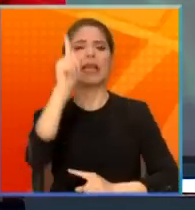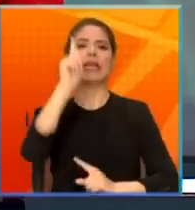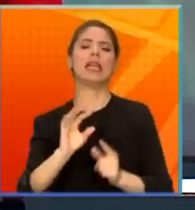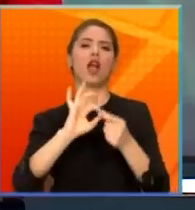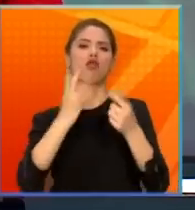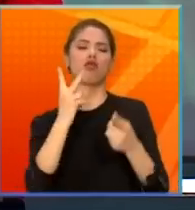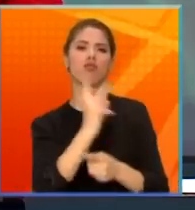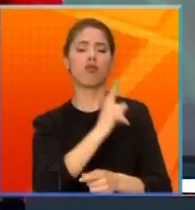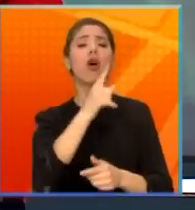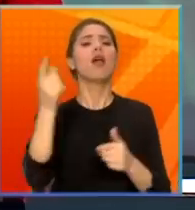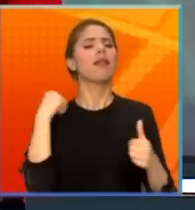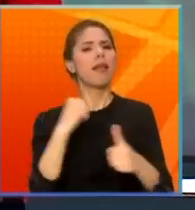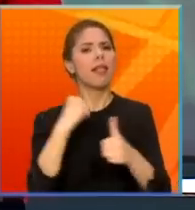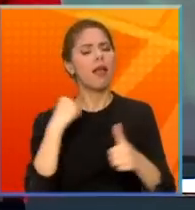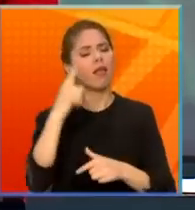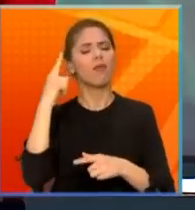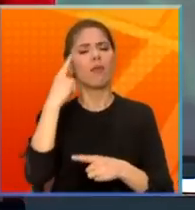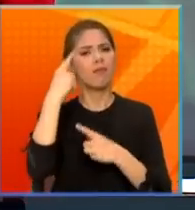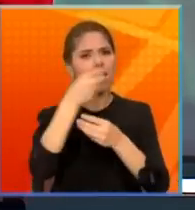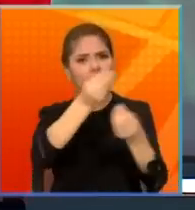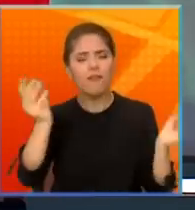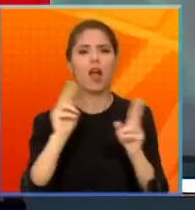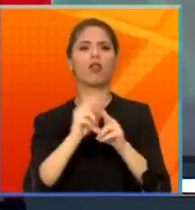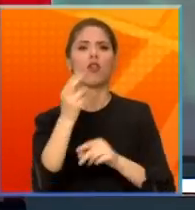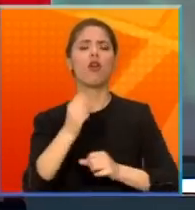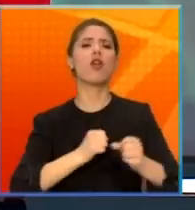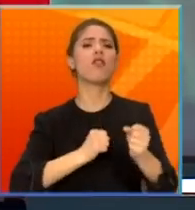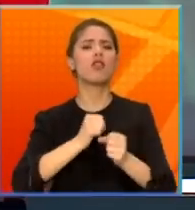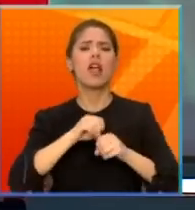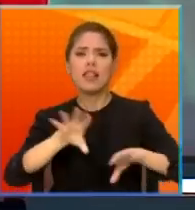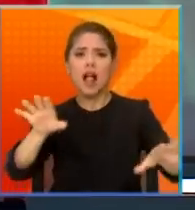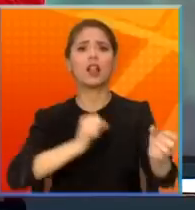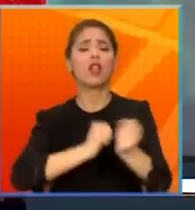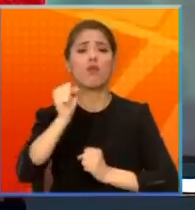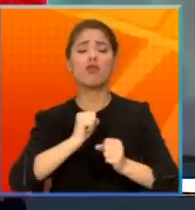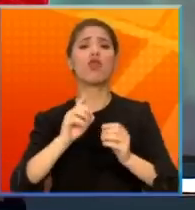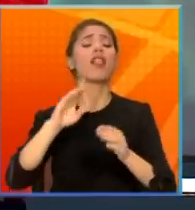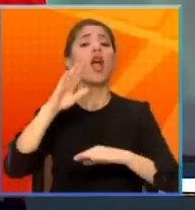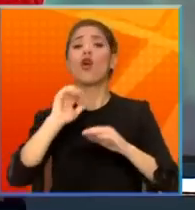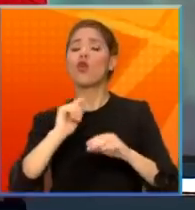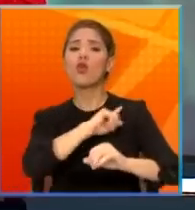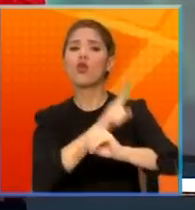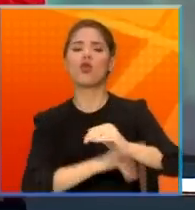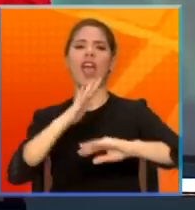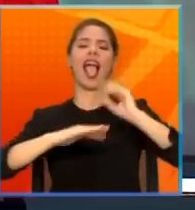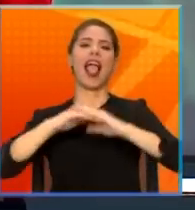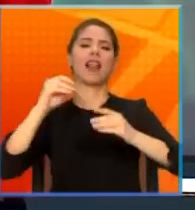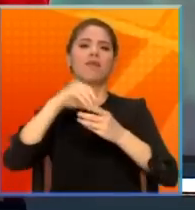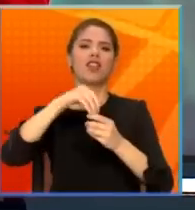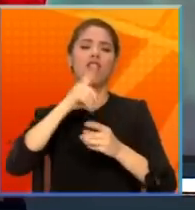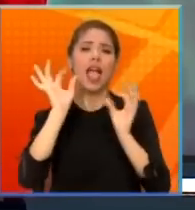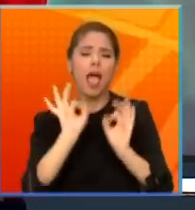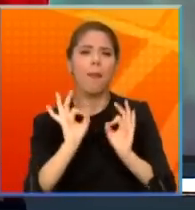çözümümüzdü. Sık sık hatırlattık bu ekrandan. Virüsle ve salgınla mücadelede gücün ellerimizde olduğunu hep söyledik.